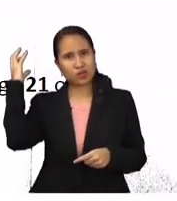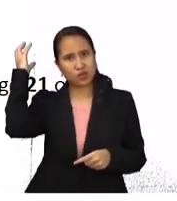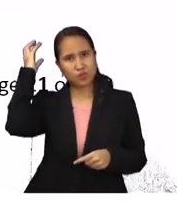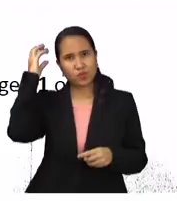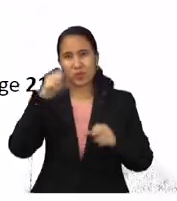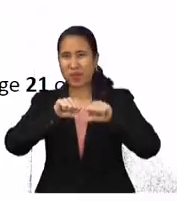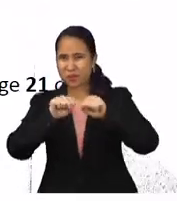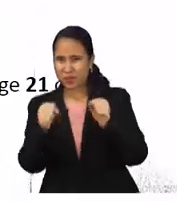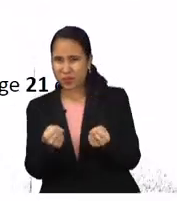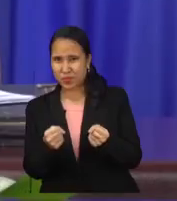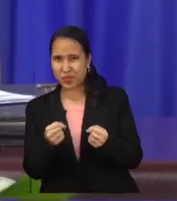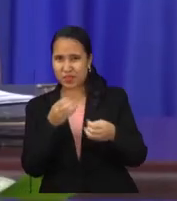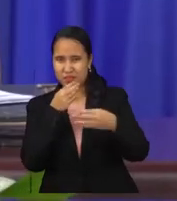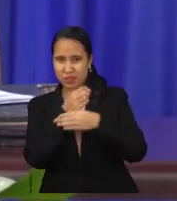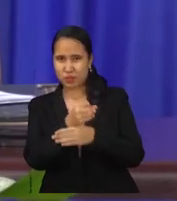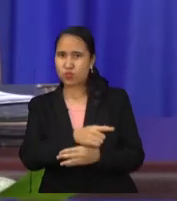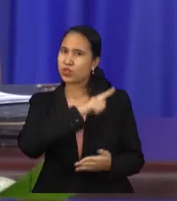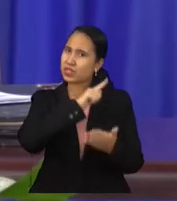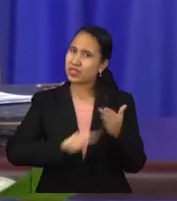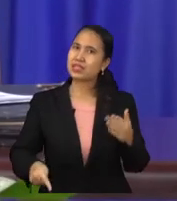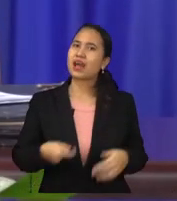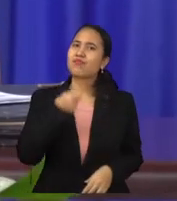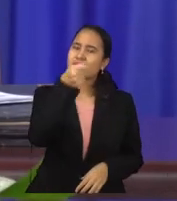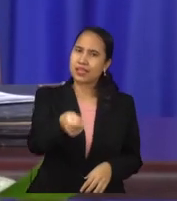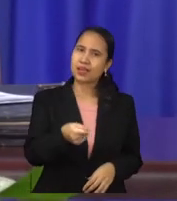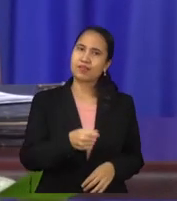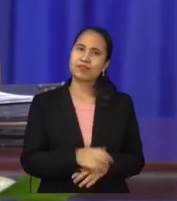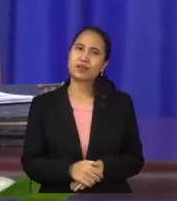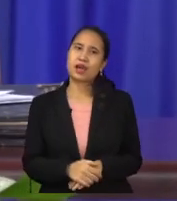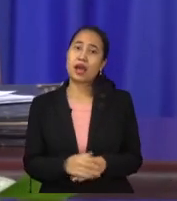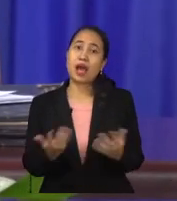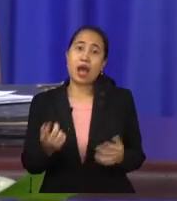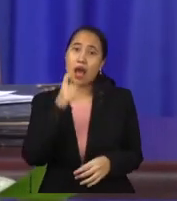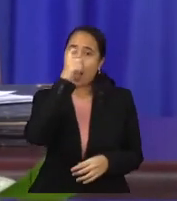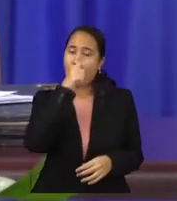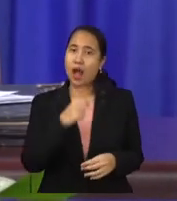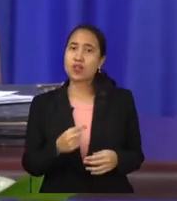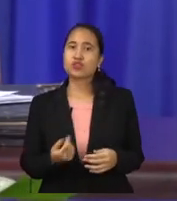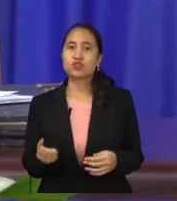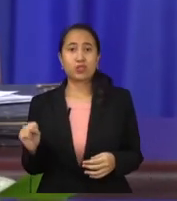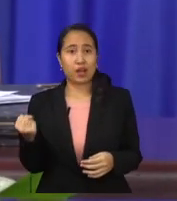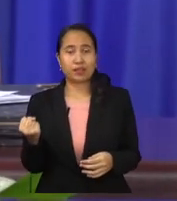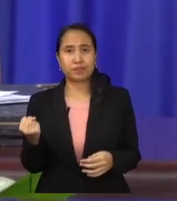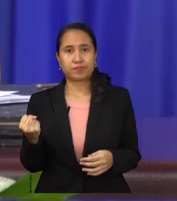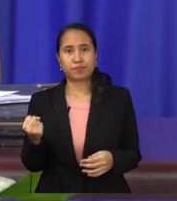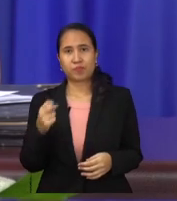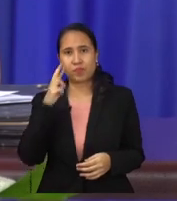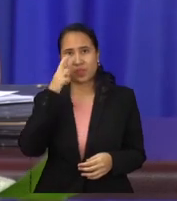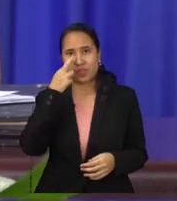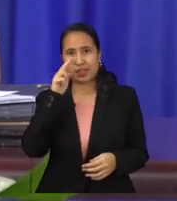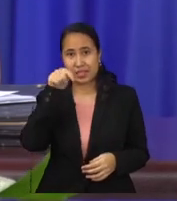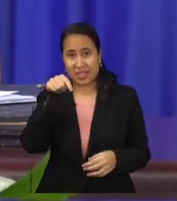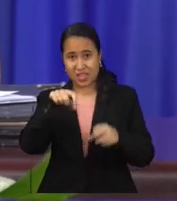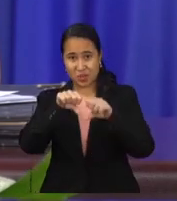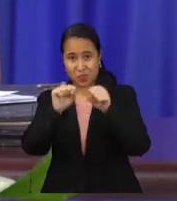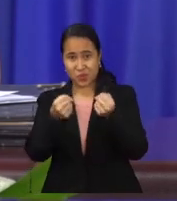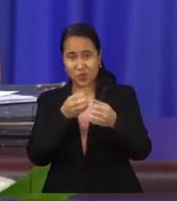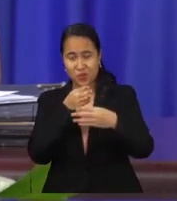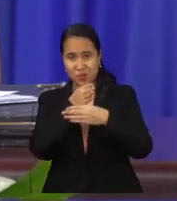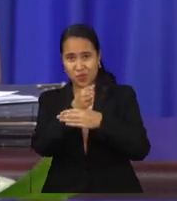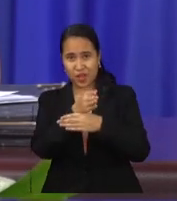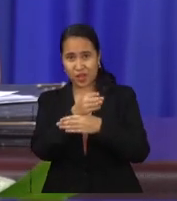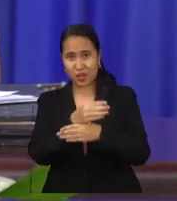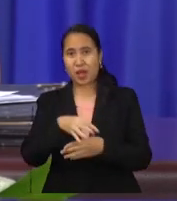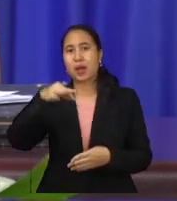erkend door vermeld verdrag moeten bestraffen en indien mogelijk moeten proberen deze schending van rechten te